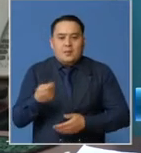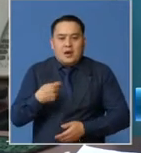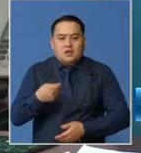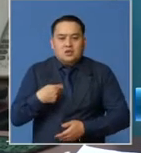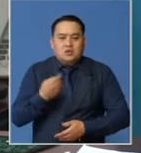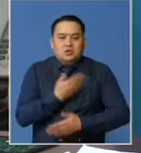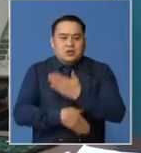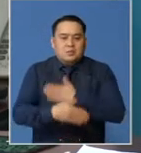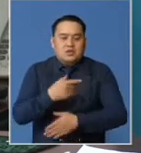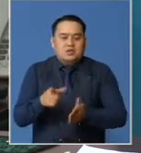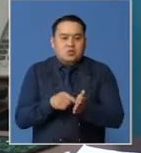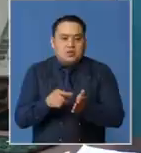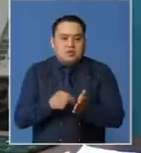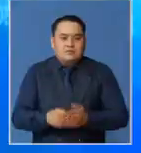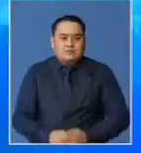и стипендии студентов.